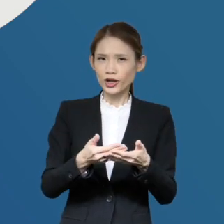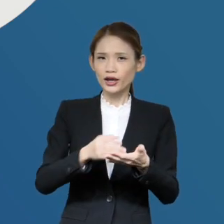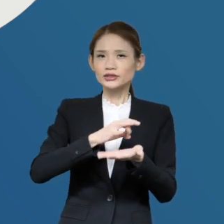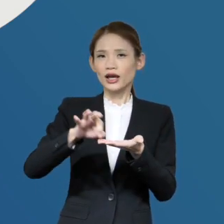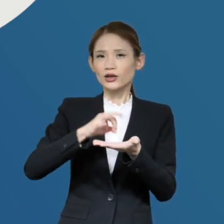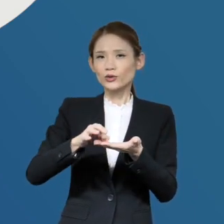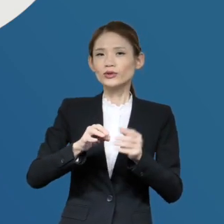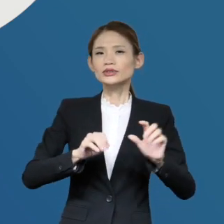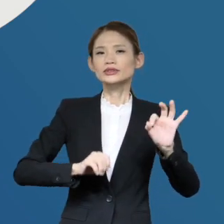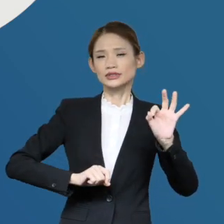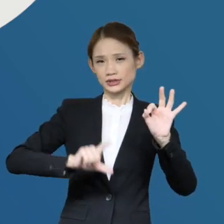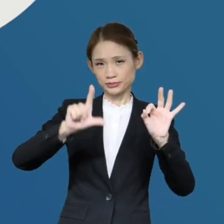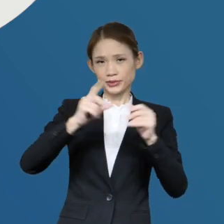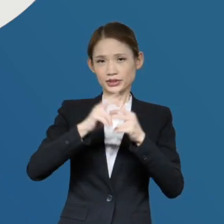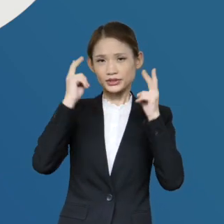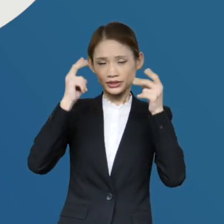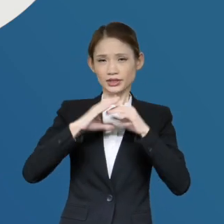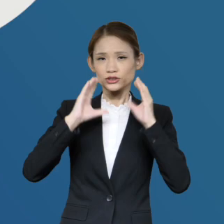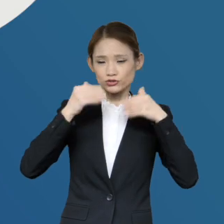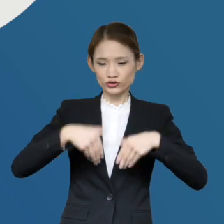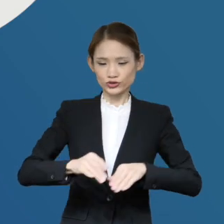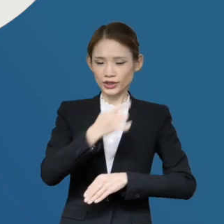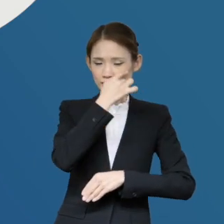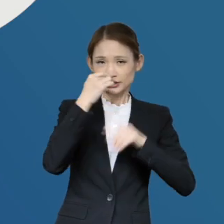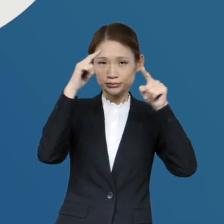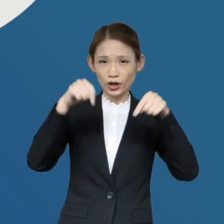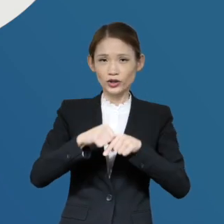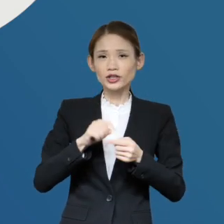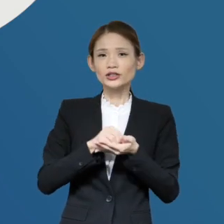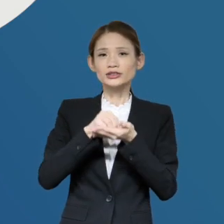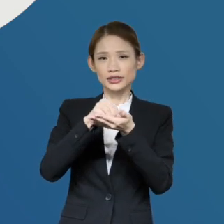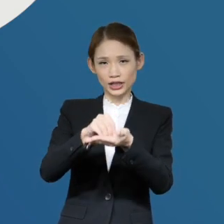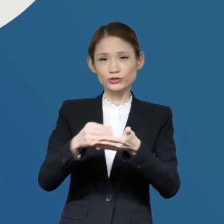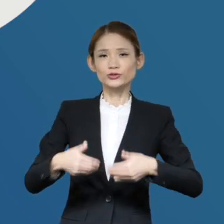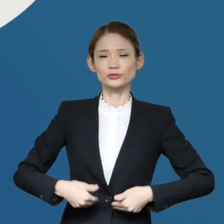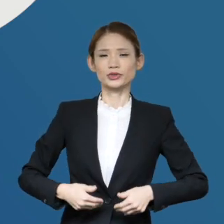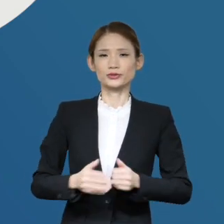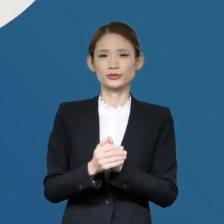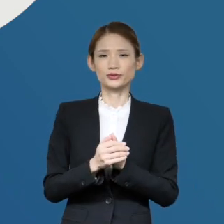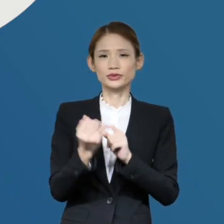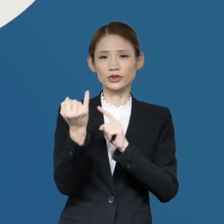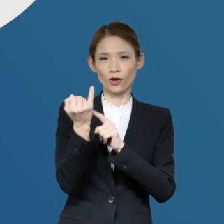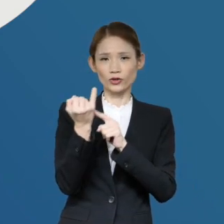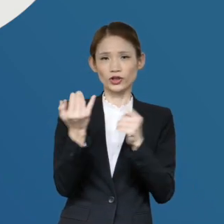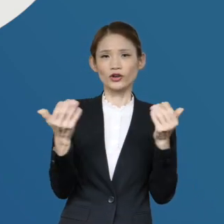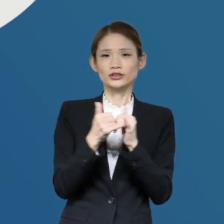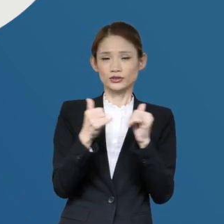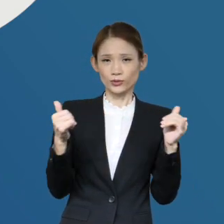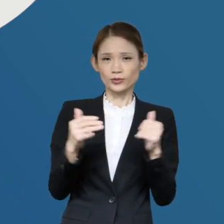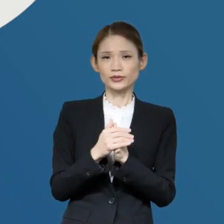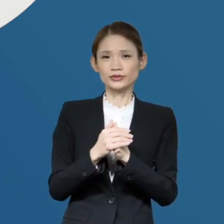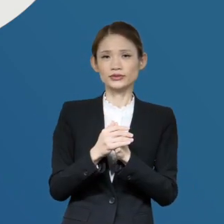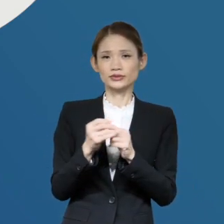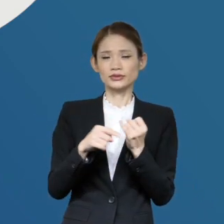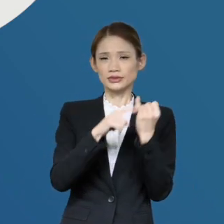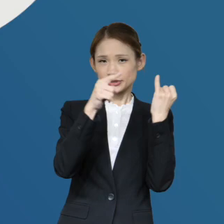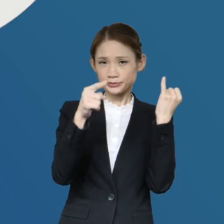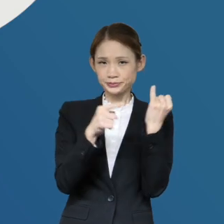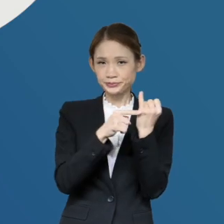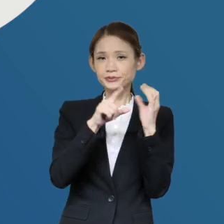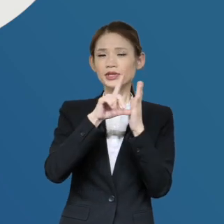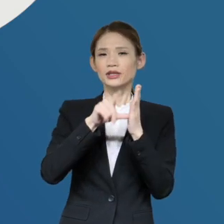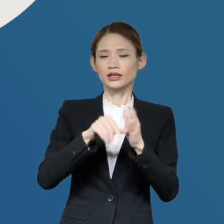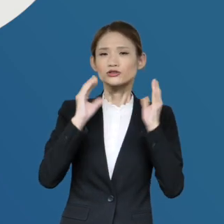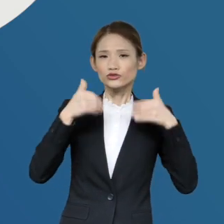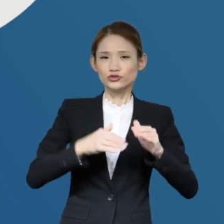휴가는 10일이며 직장에 출생증명서를 제출해야 합니다. 여성 근로자의 경우 임신을 했을